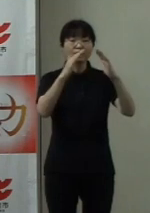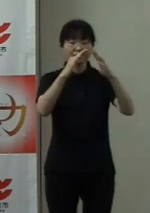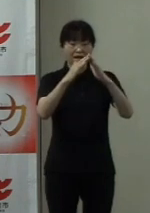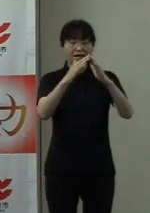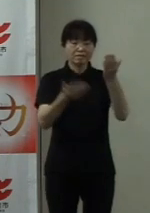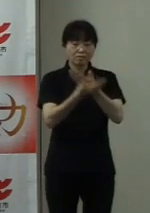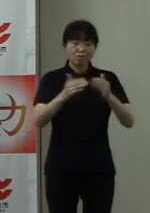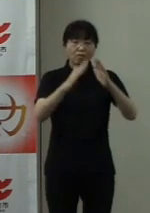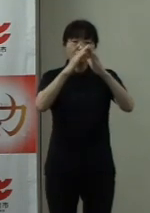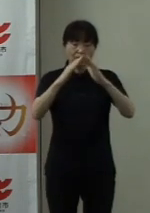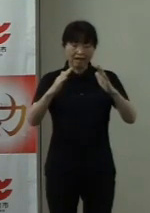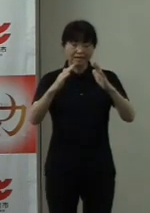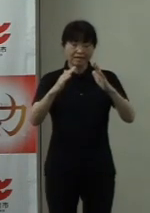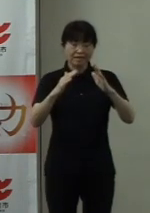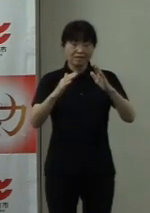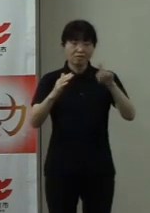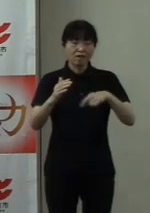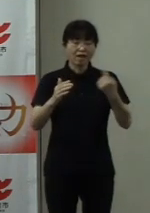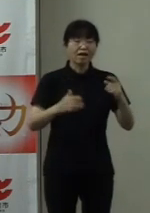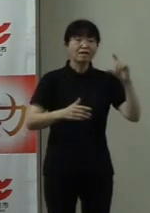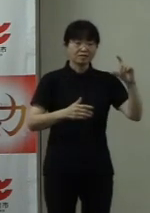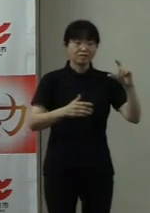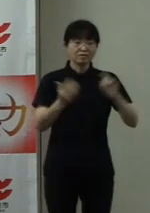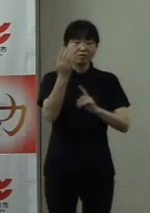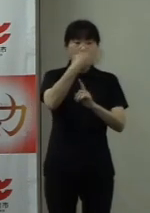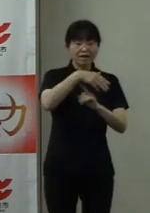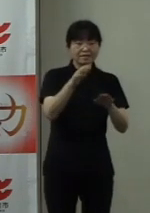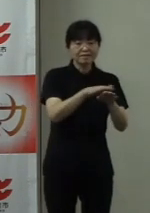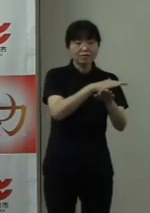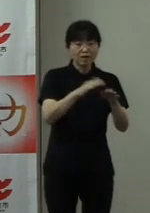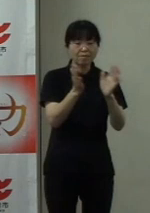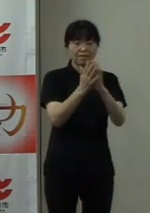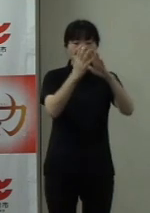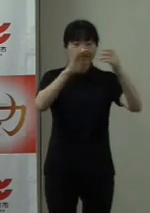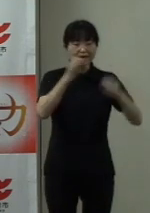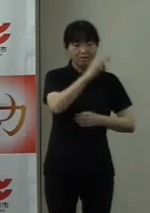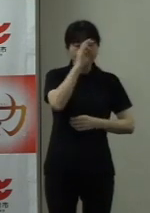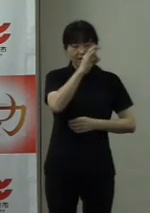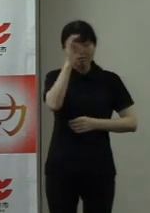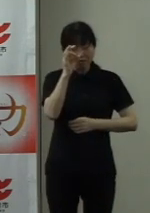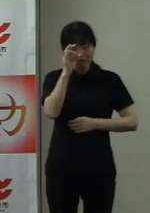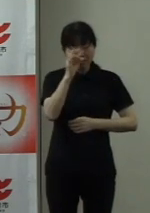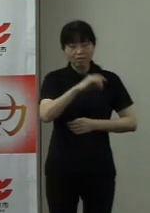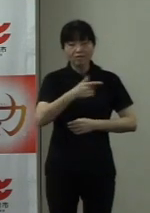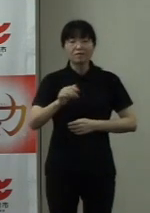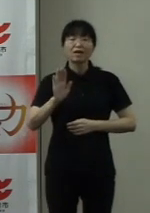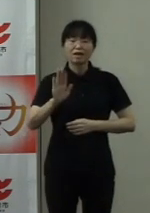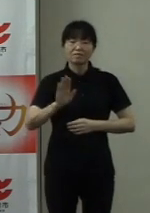には、稲佐の浜とか大社周辺をお散策していただくということになっているところであります